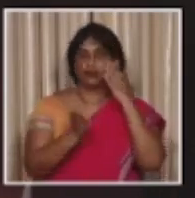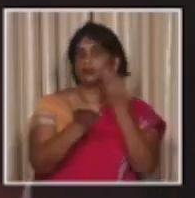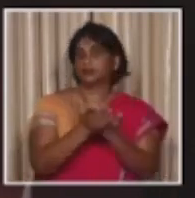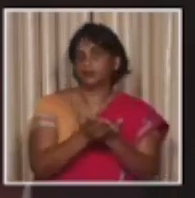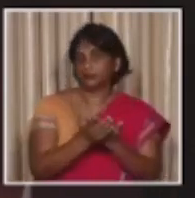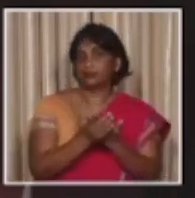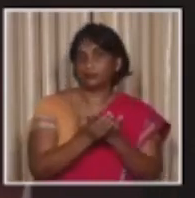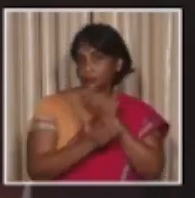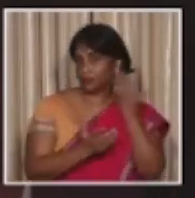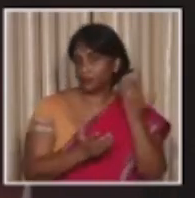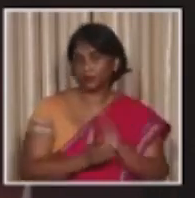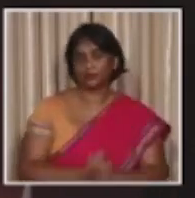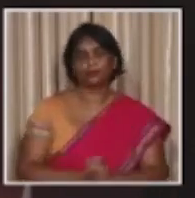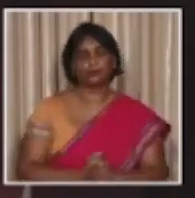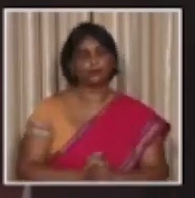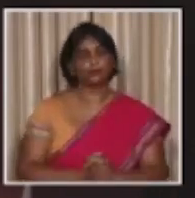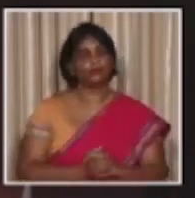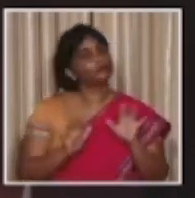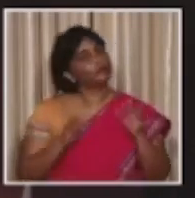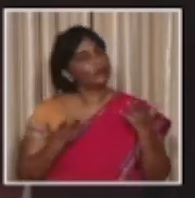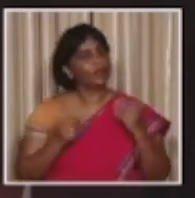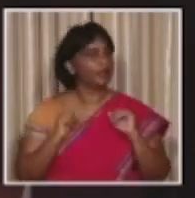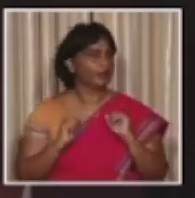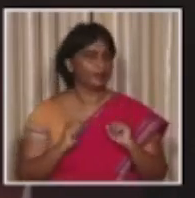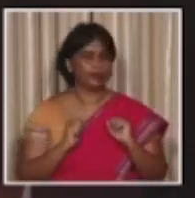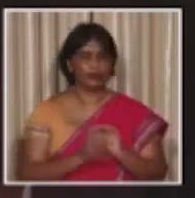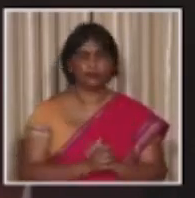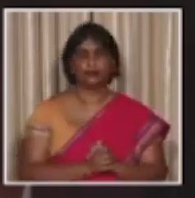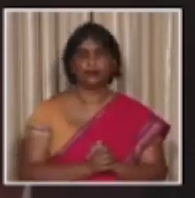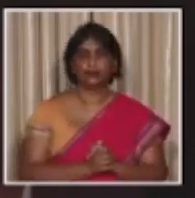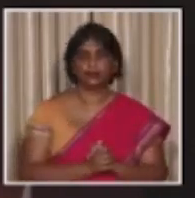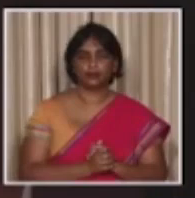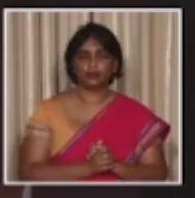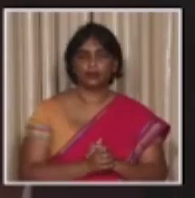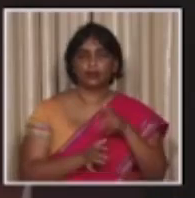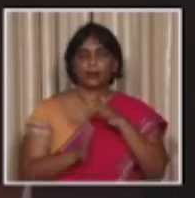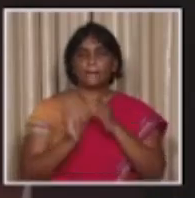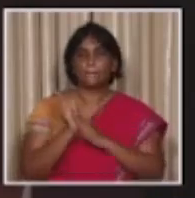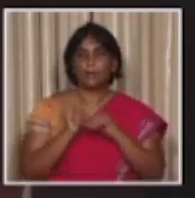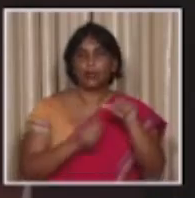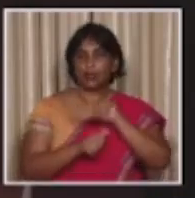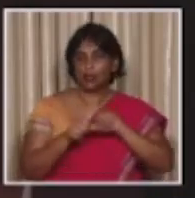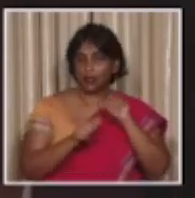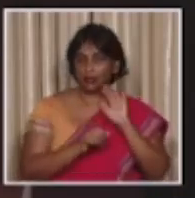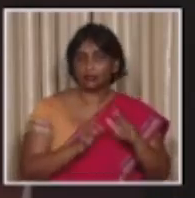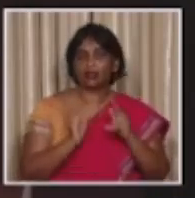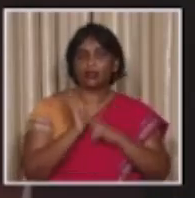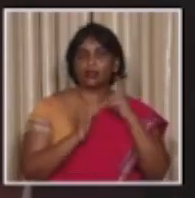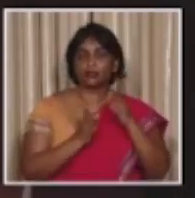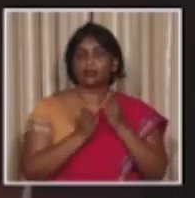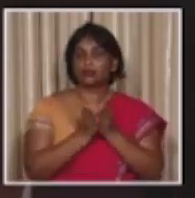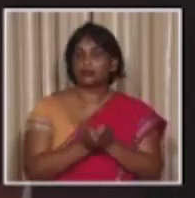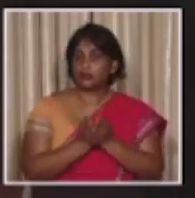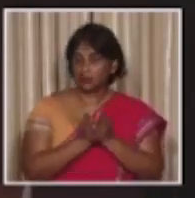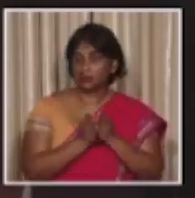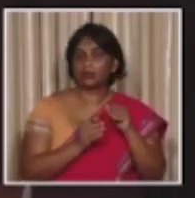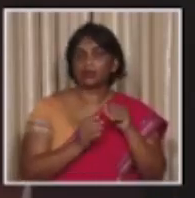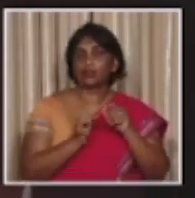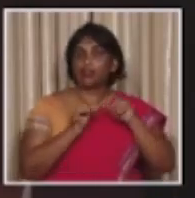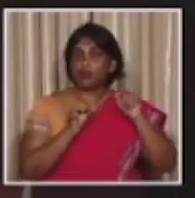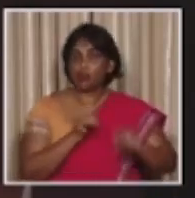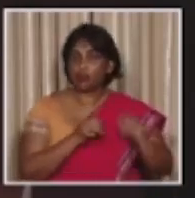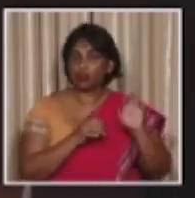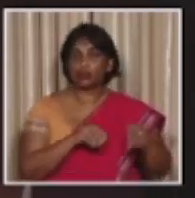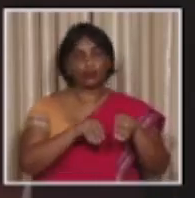කළ හැකි වන්නේද නොයසේ නම් මේ මන්ද මිල්කෝ ආයතනය සහ ජාතික පසු සම්පත් සංවර්ධන මණ්ඩලයට